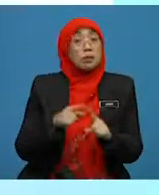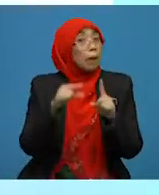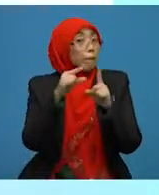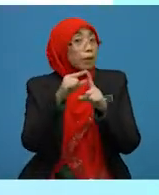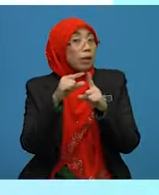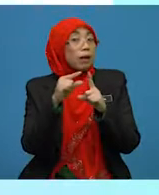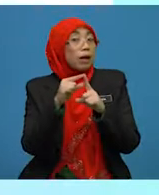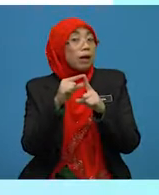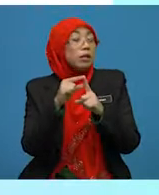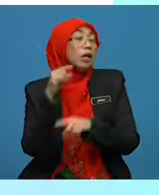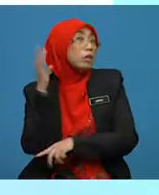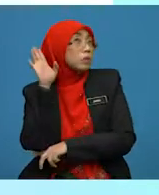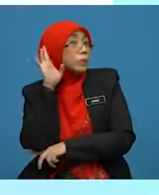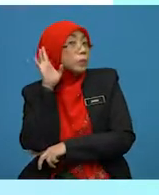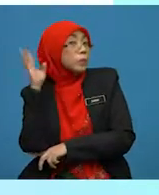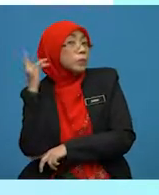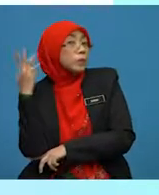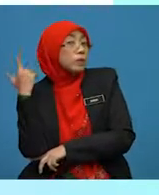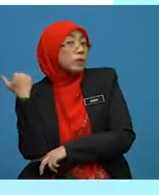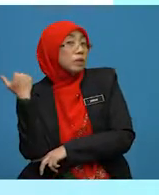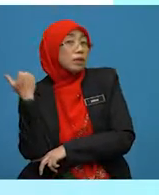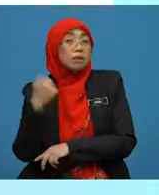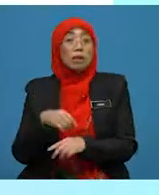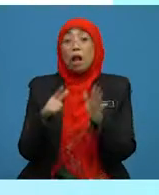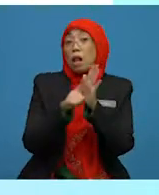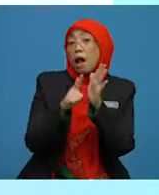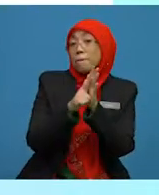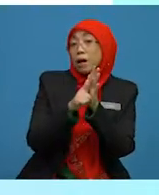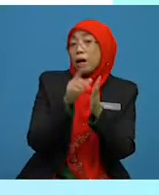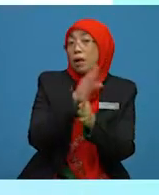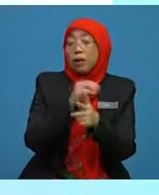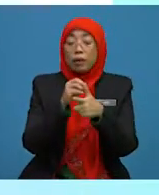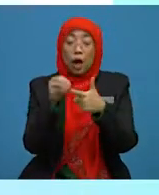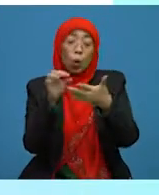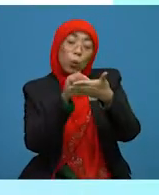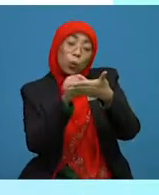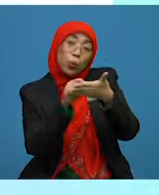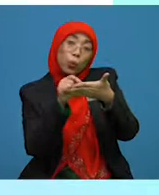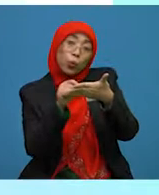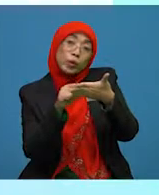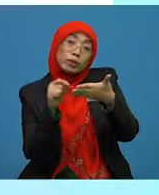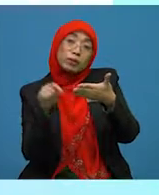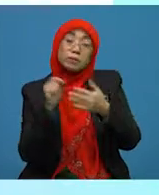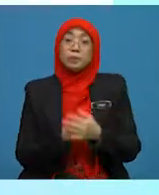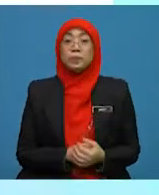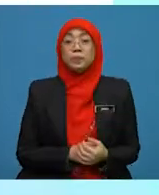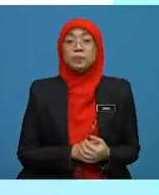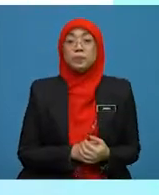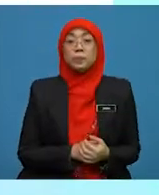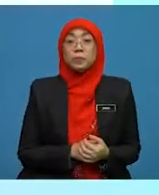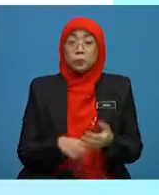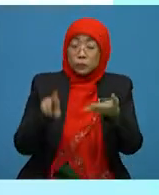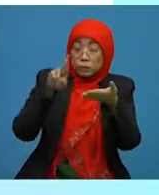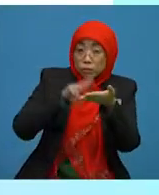iaitu lisan, dan lambang, iaitu tulisan. Rujukan pula ialah perkara atau